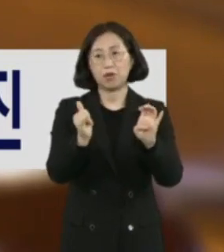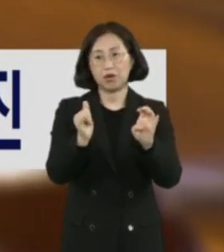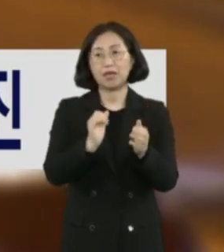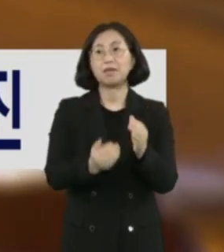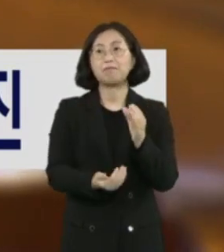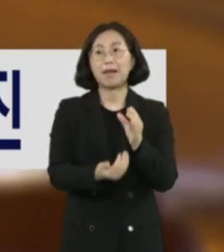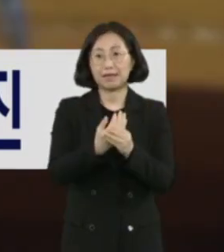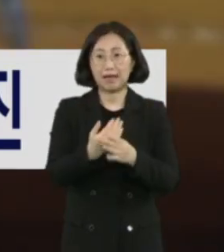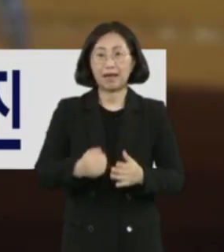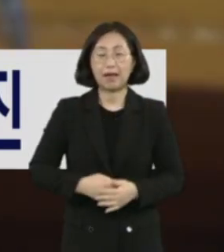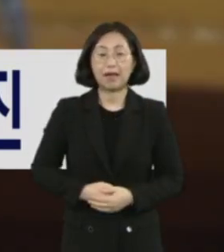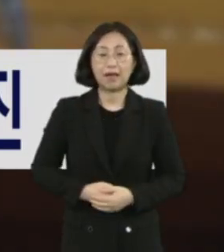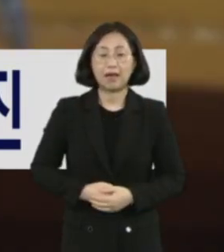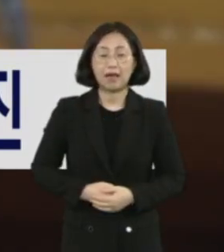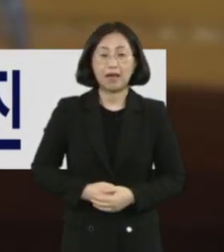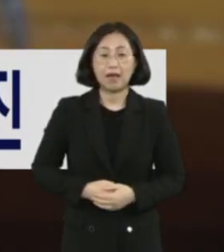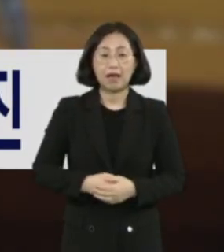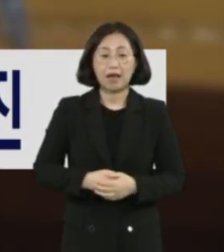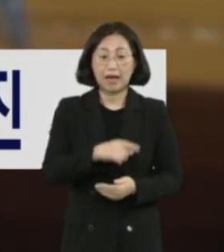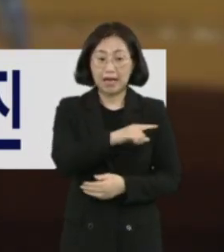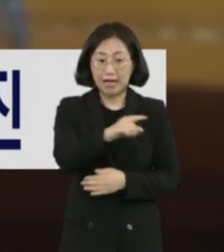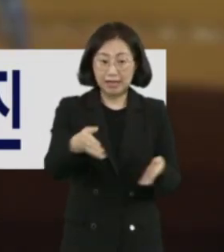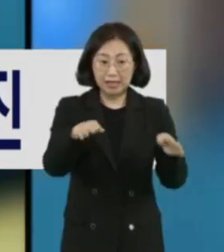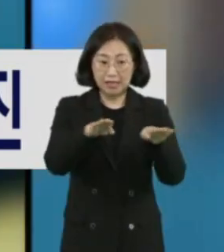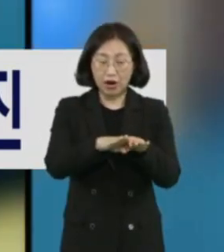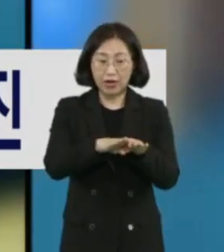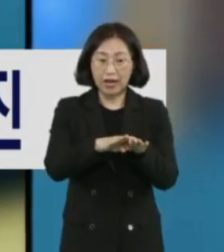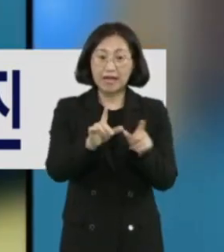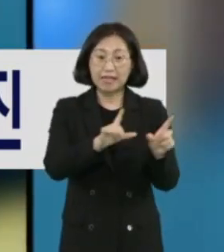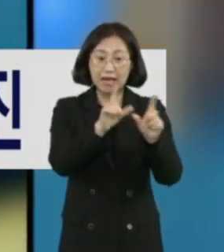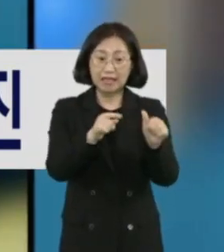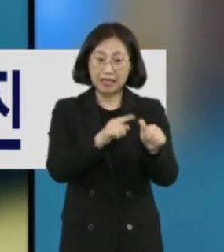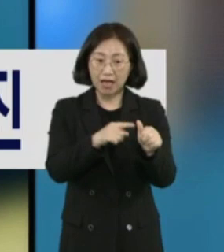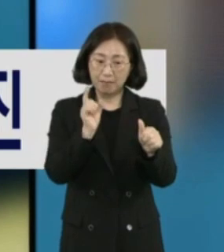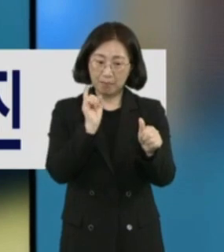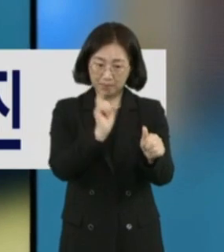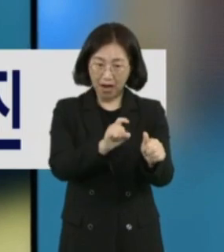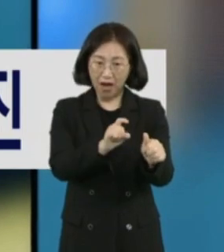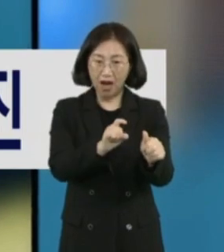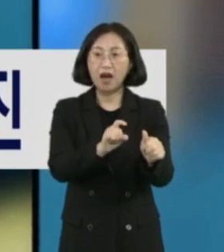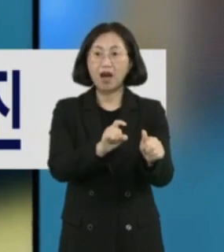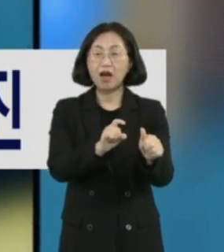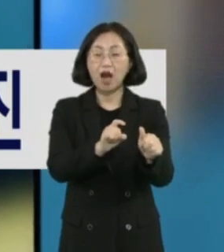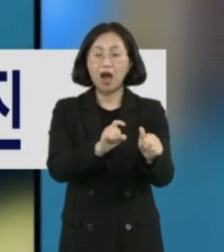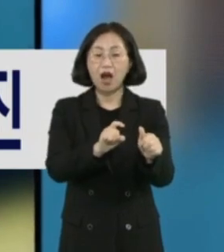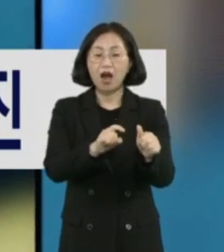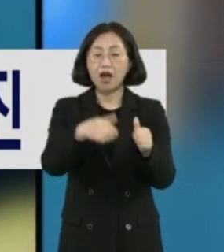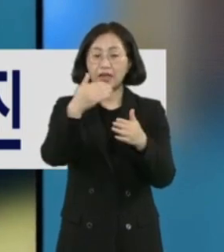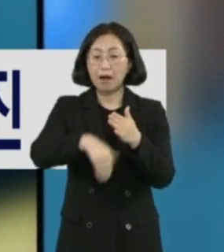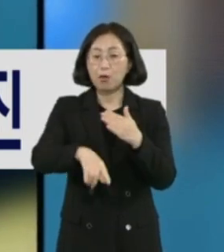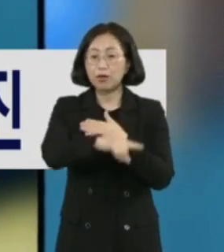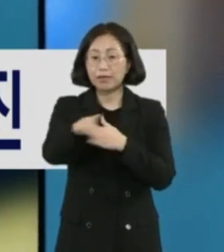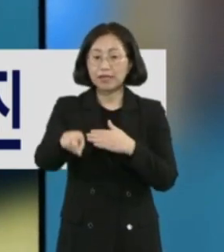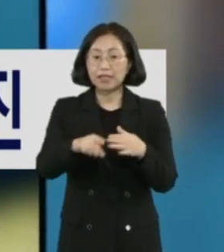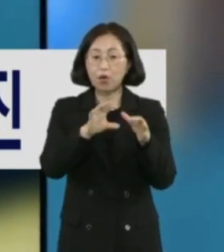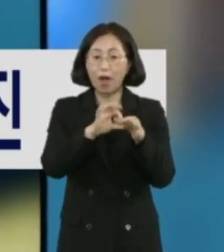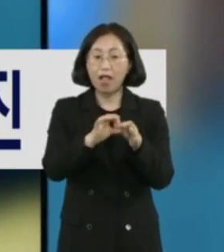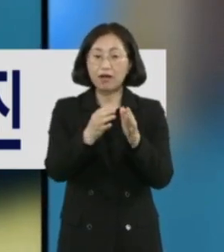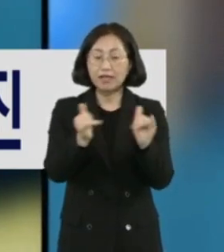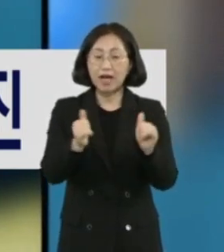집단 발생했습니다. 공주시는 해당 시설에 거주 중인 A씨가 확진 판정을 받으면서 나머지 시설